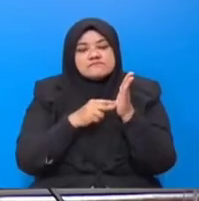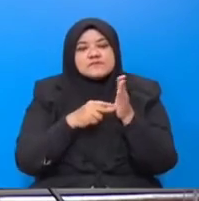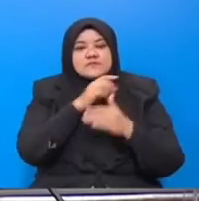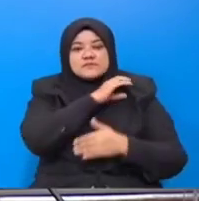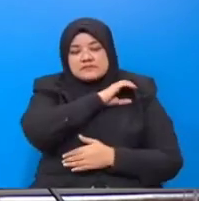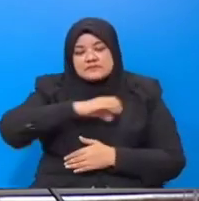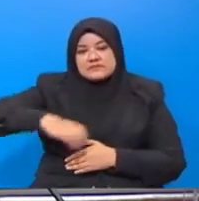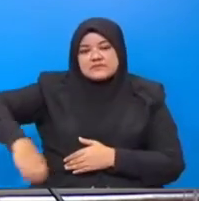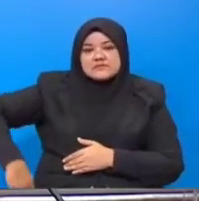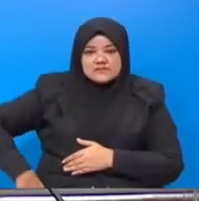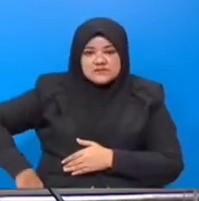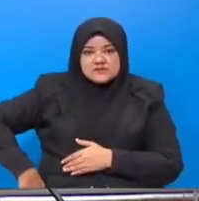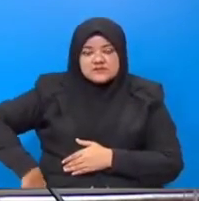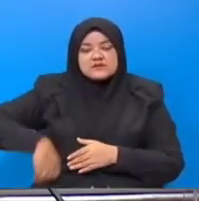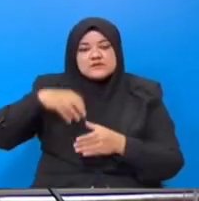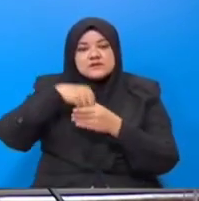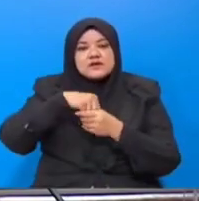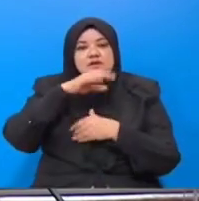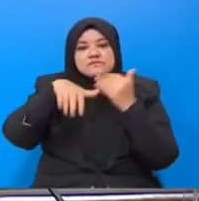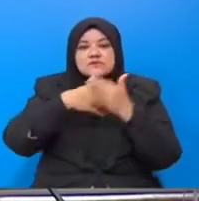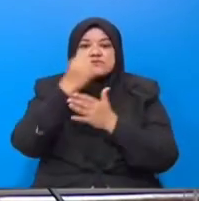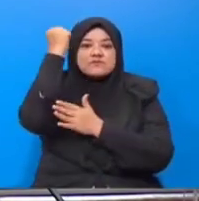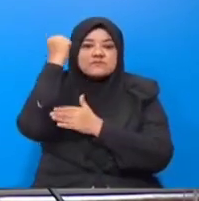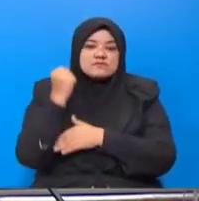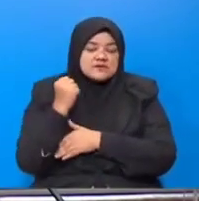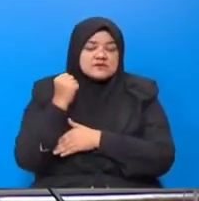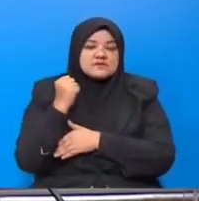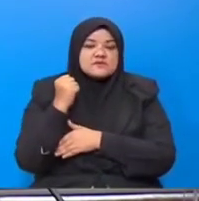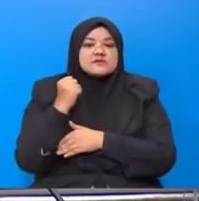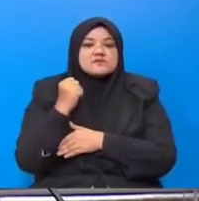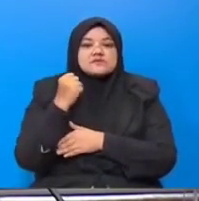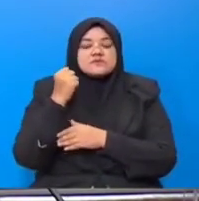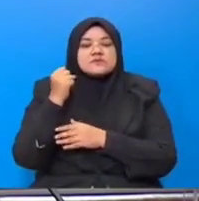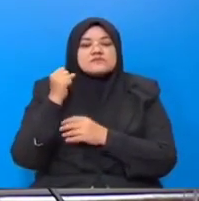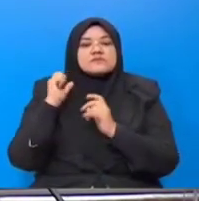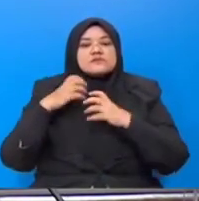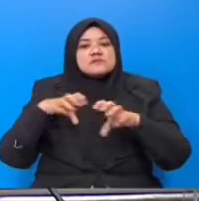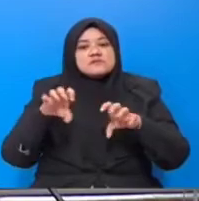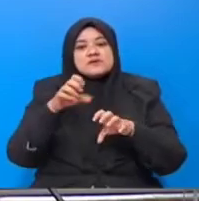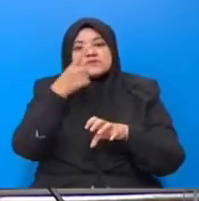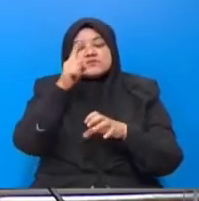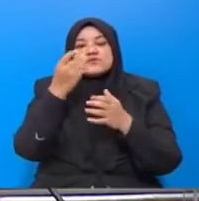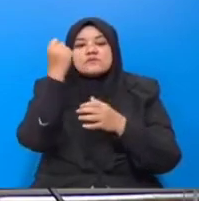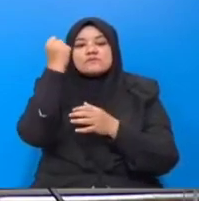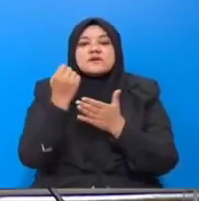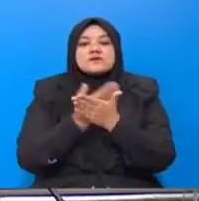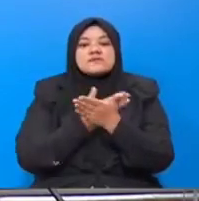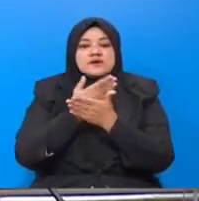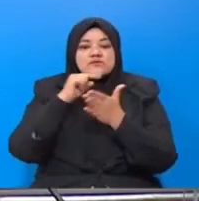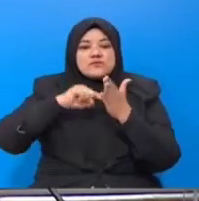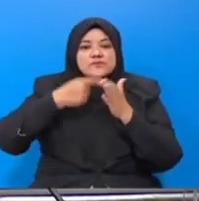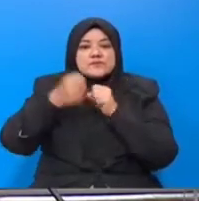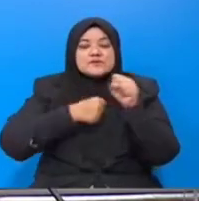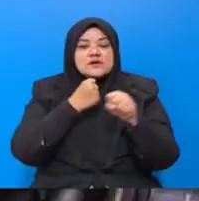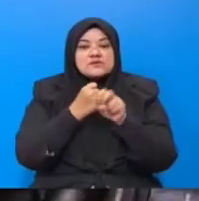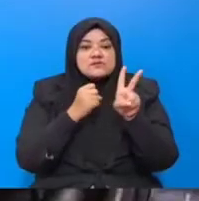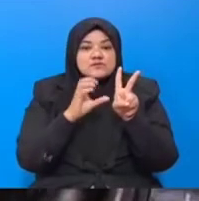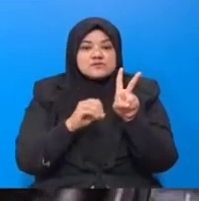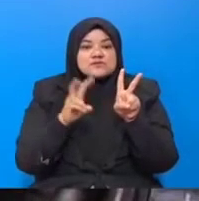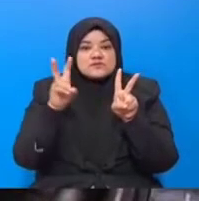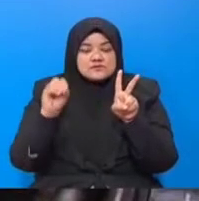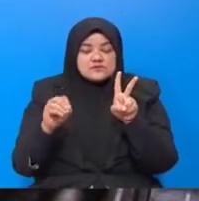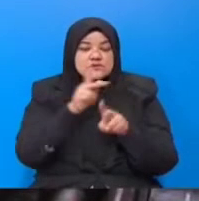pemasangan tali pinggang peledak di dalam semua Pas Express bagi buzz binaan baru bermula tahun 2020